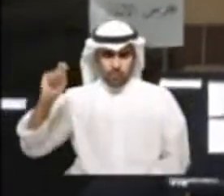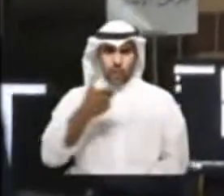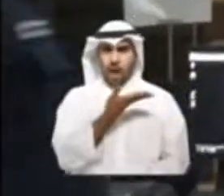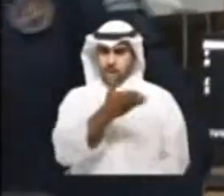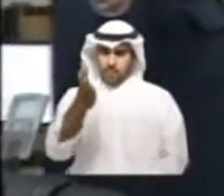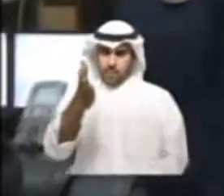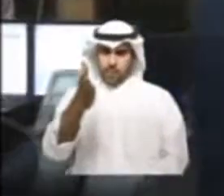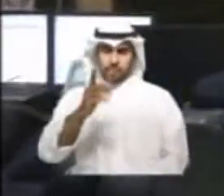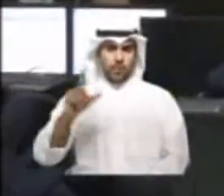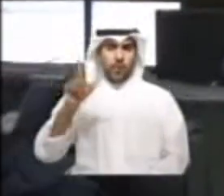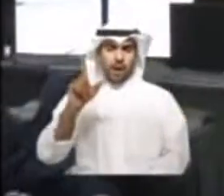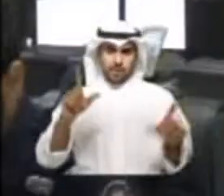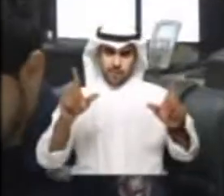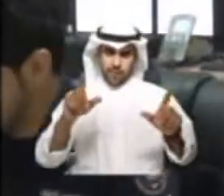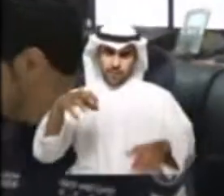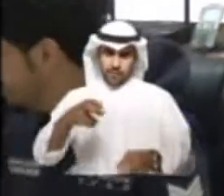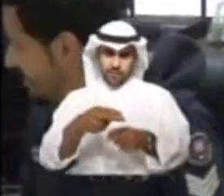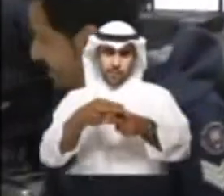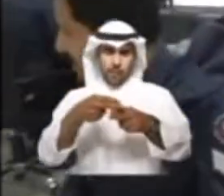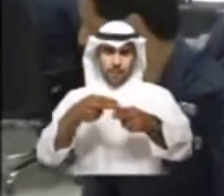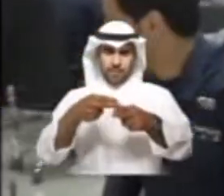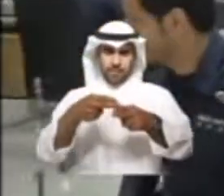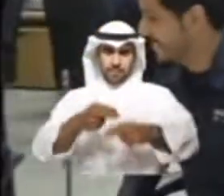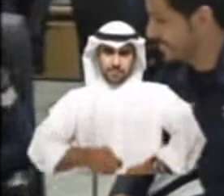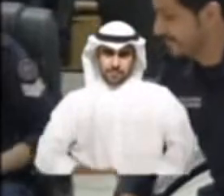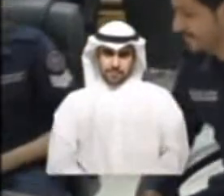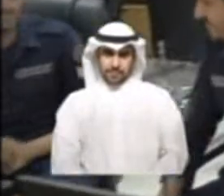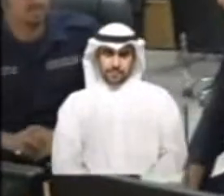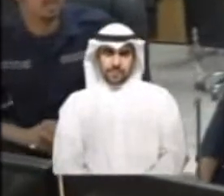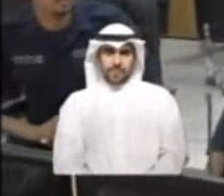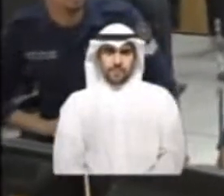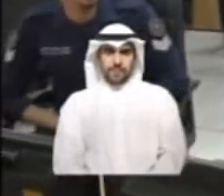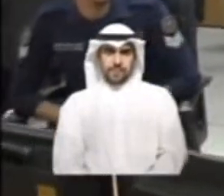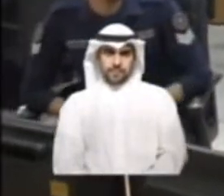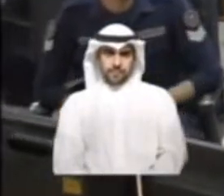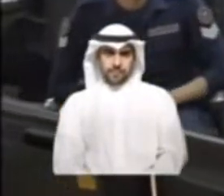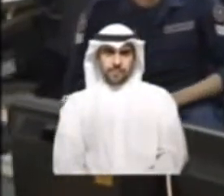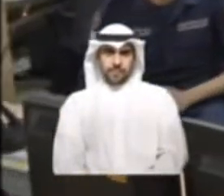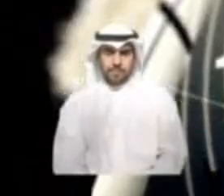الاستجابة للبلاغات. راد شمري لتلفزيون دولة الكويت.